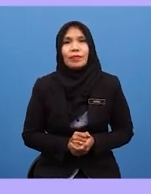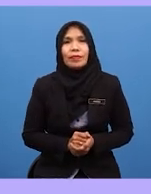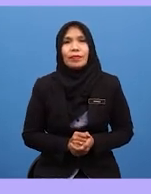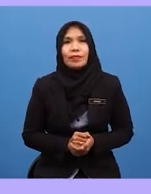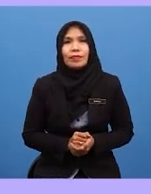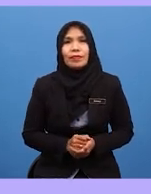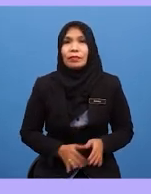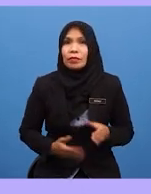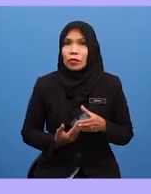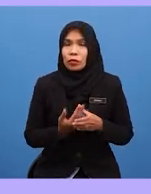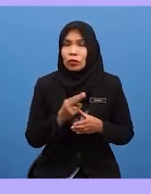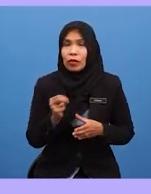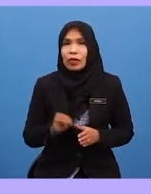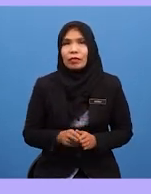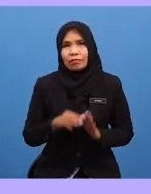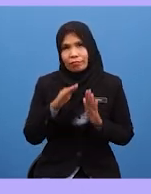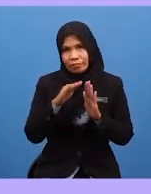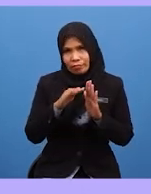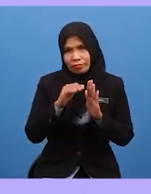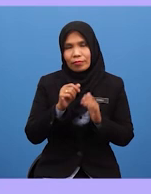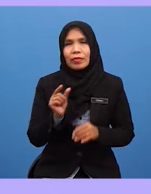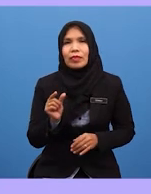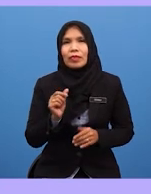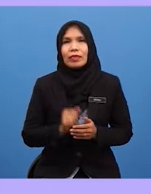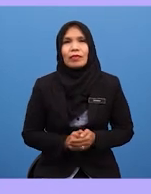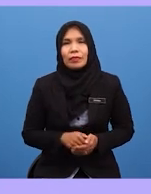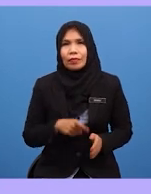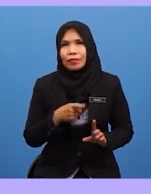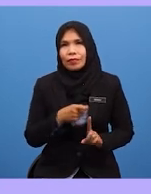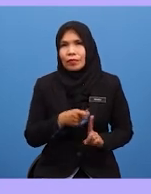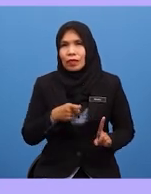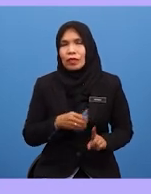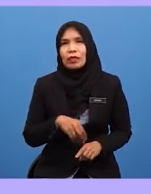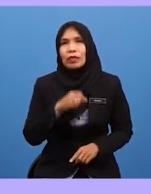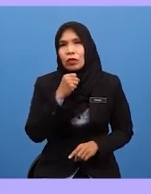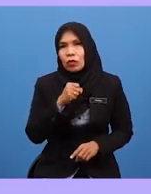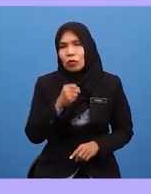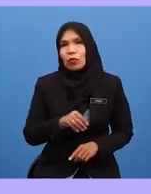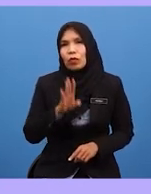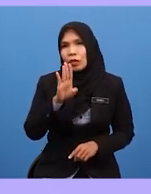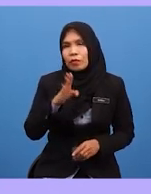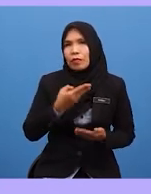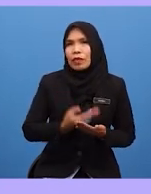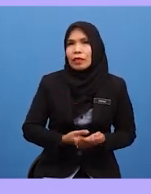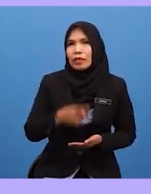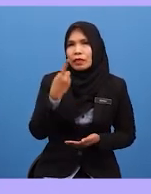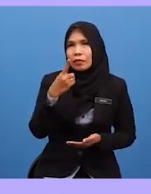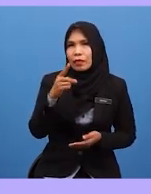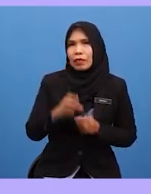Kadar pertumbuhan menurun sedikit dari umur 4 tahun hinggalah 11